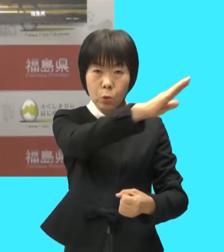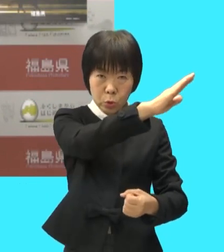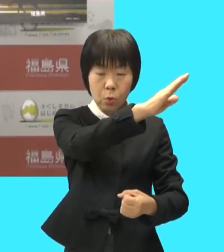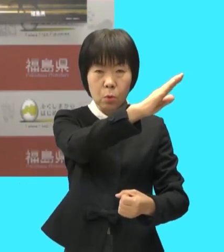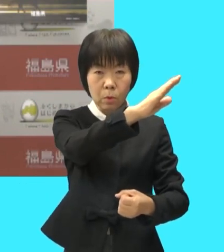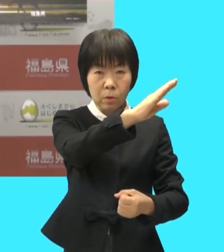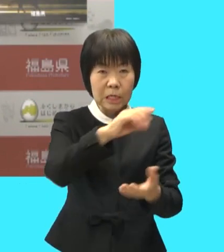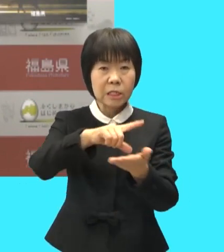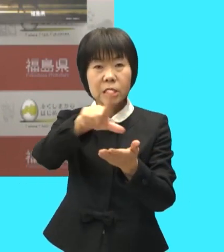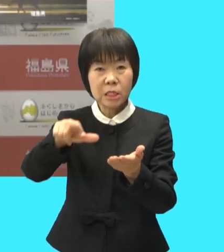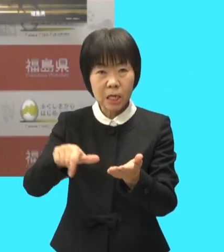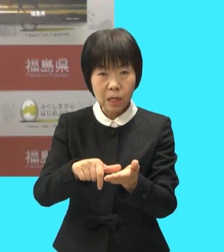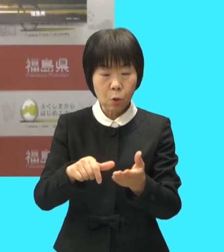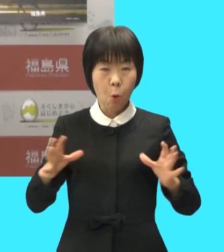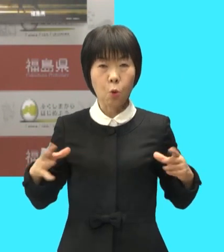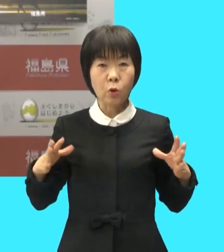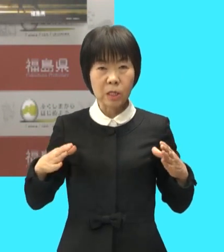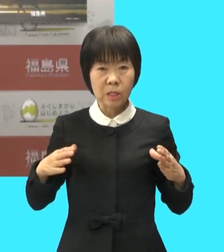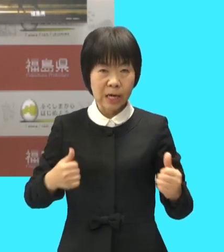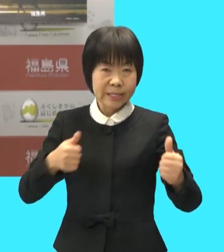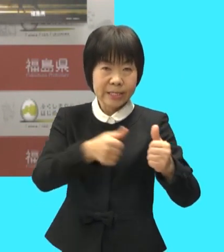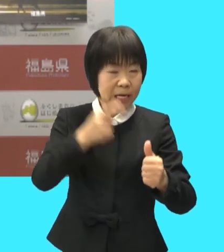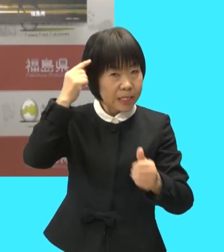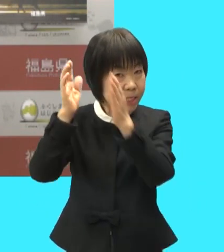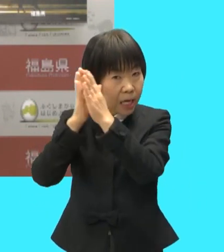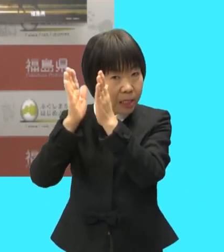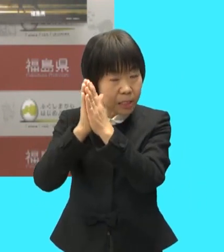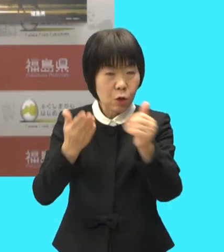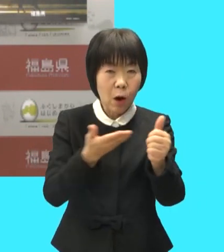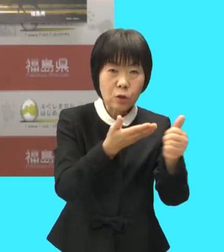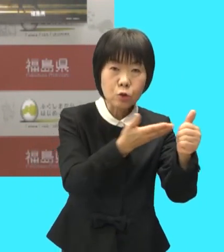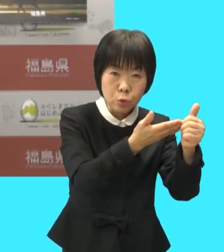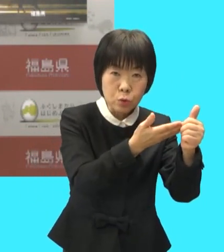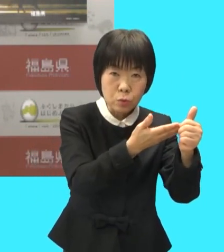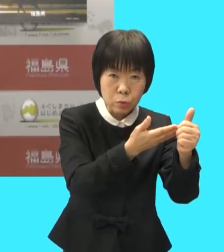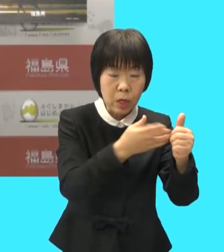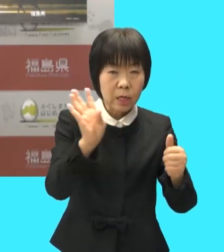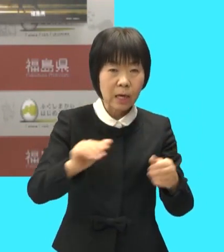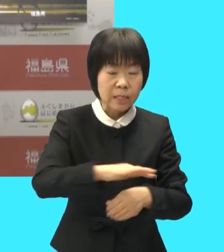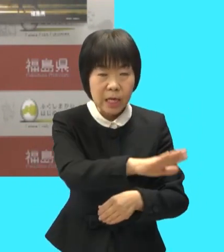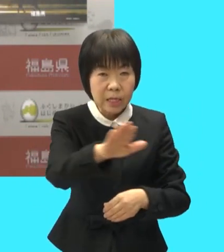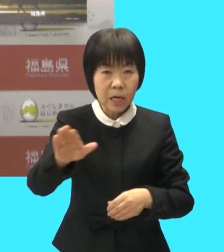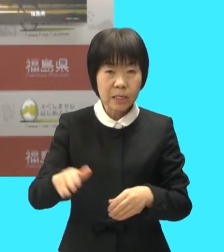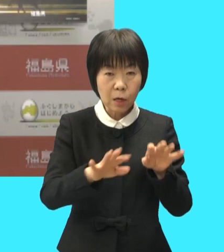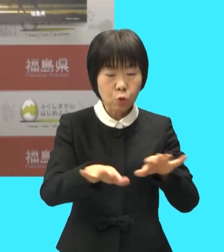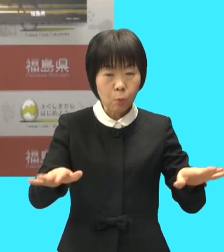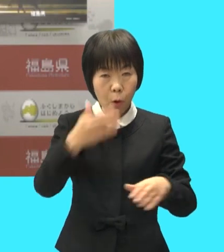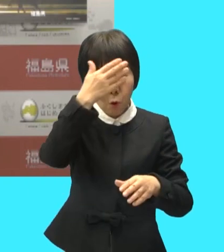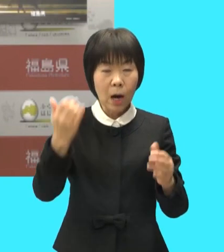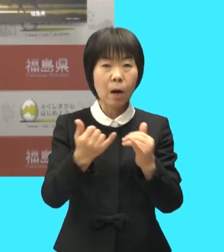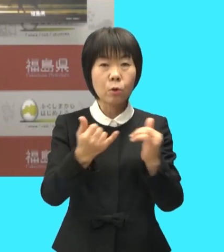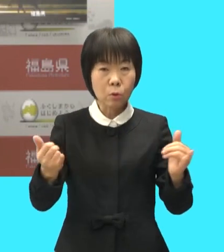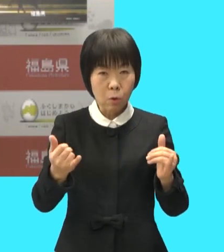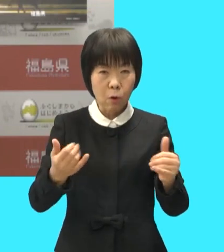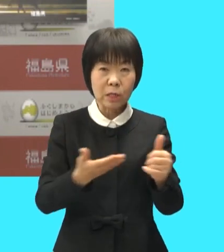より、地域への誇りやチャレンジ精神を育むなど、県全体で子ども・若者